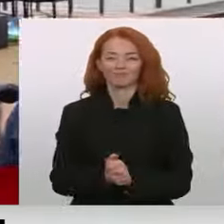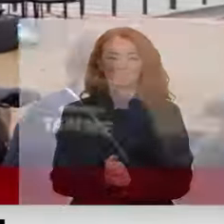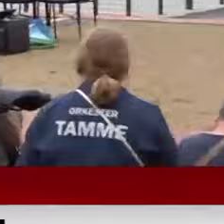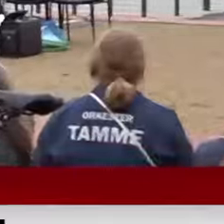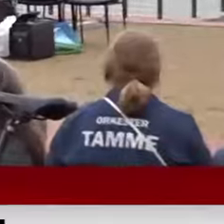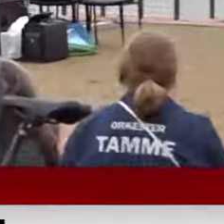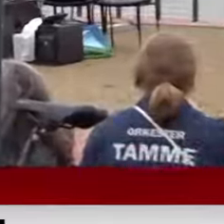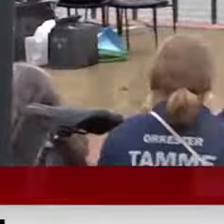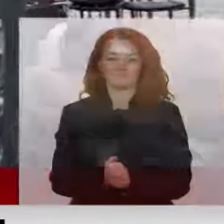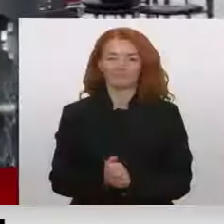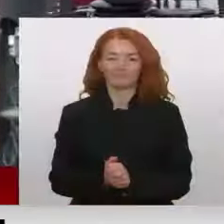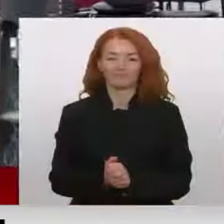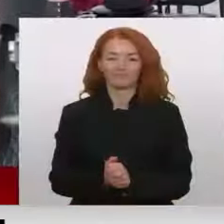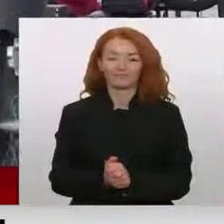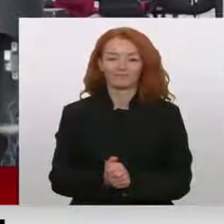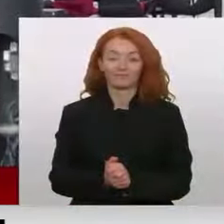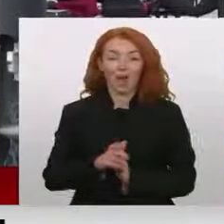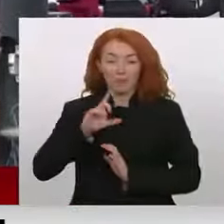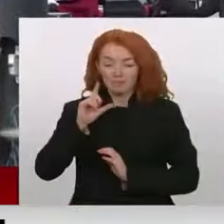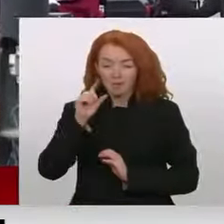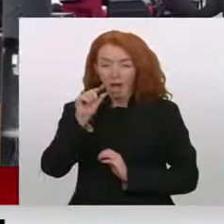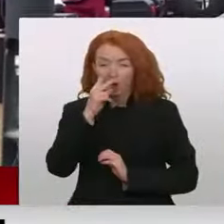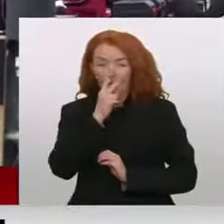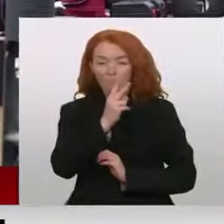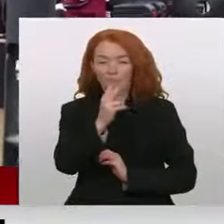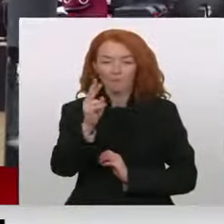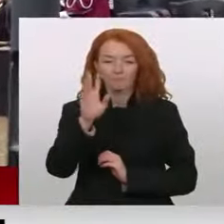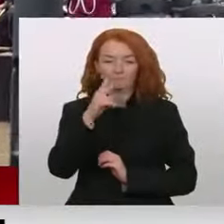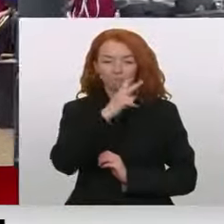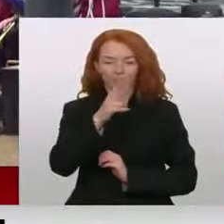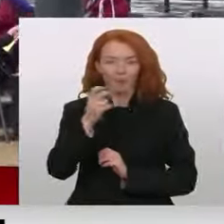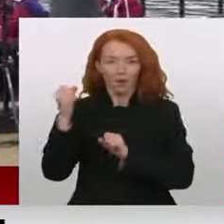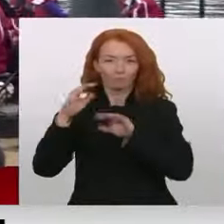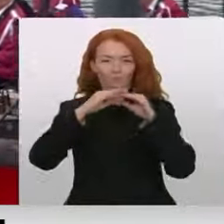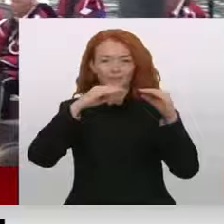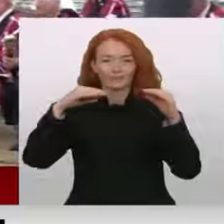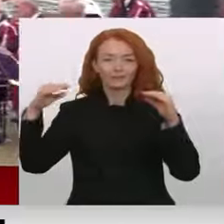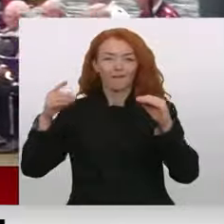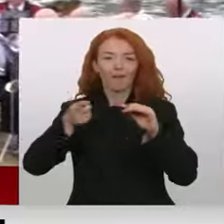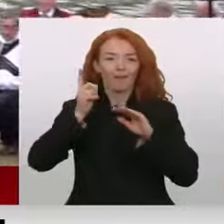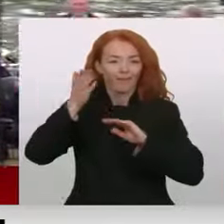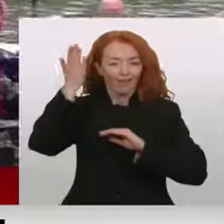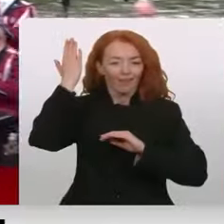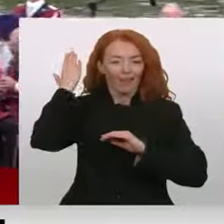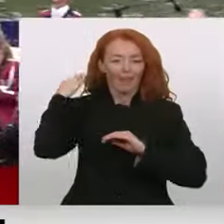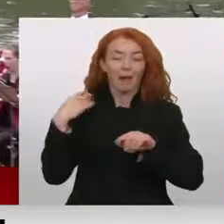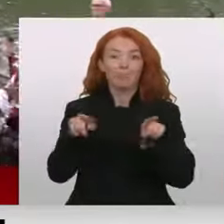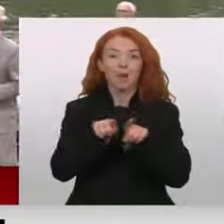Ja mēs pasmēs tālumā, tad šobrīd Paņevežā arī atbraukuši vēsturiskie spēkrati, kas tālojuši tālo